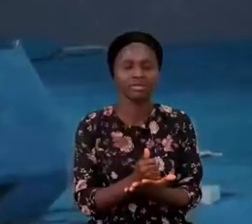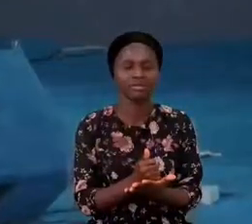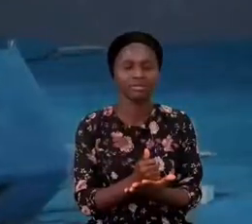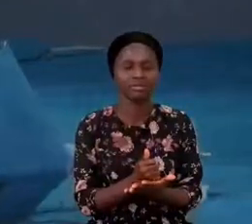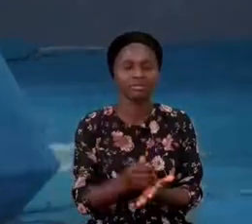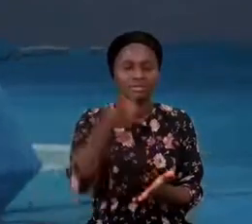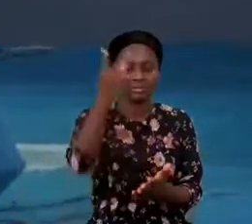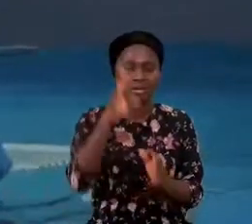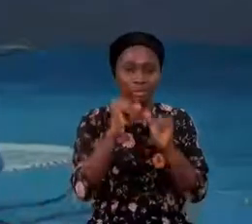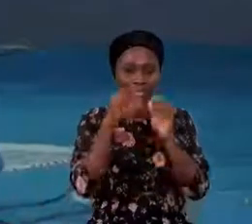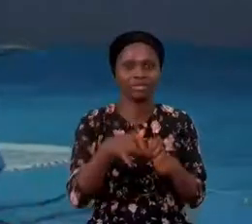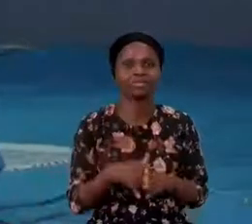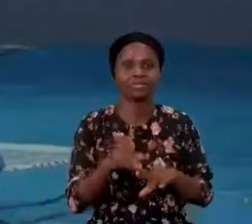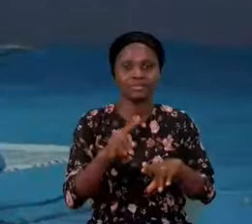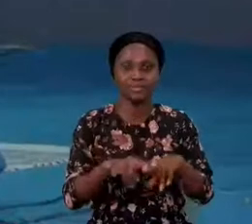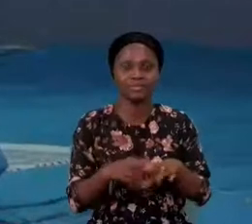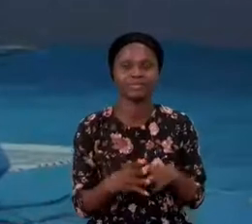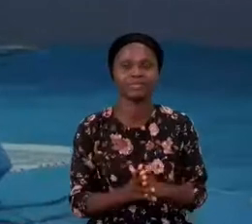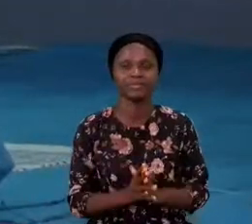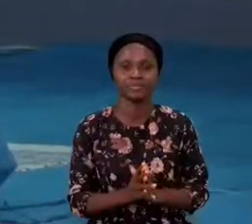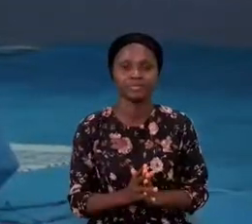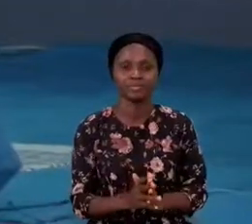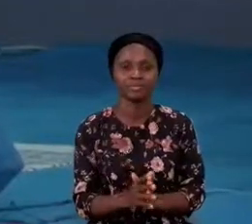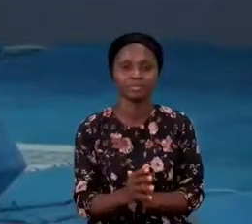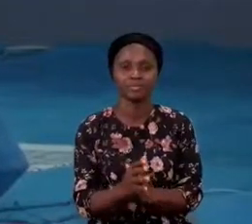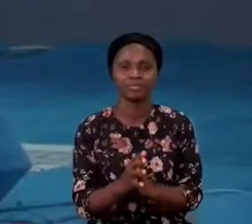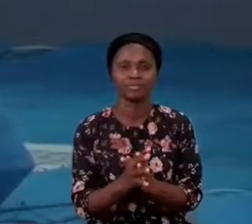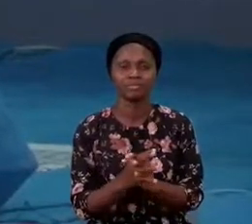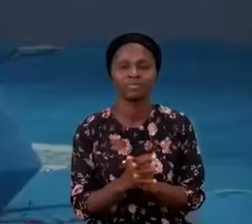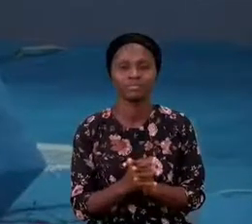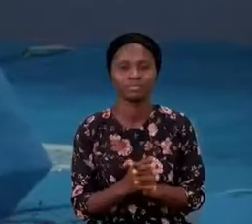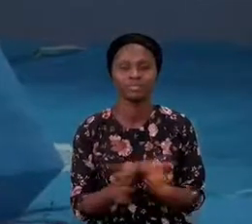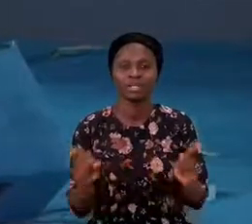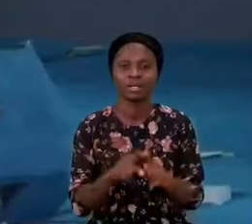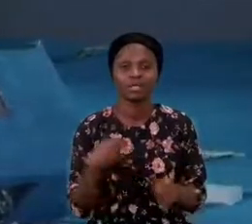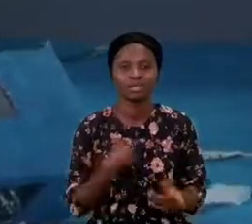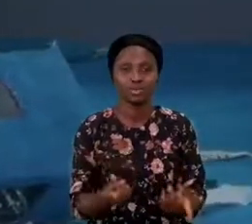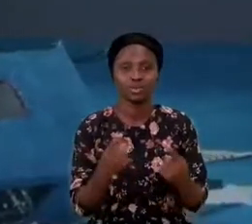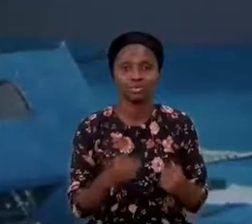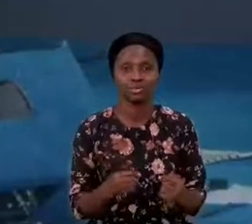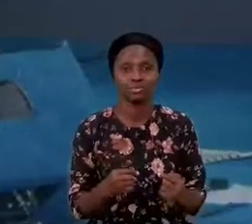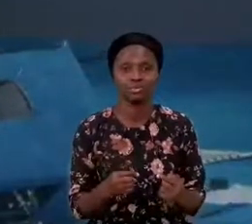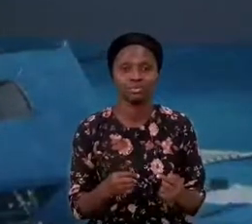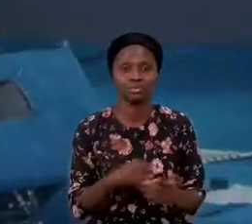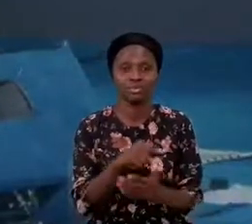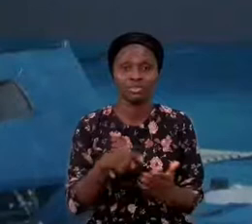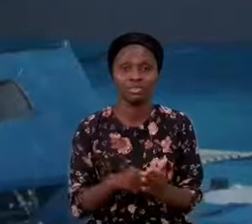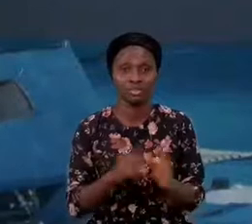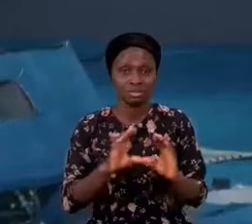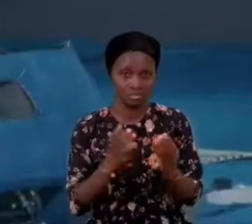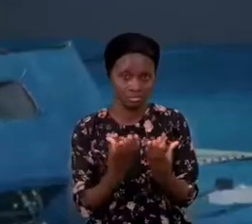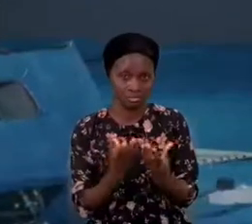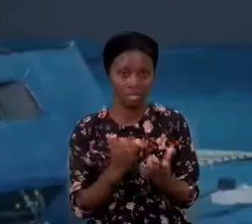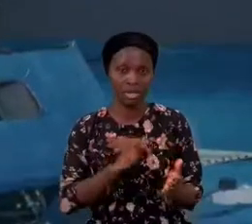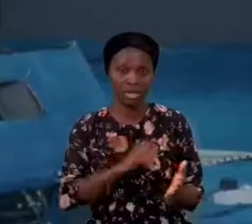Comme nous venons à cette session, je voudrais vous parler du message intitulé Un privilège